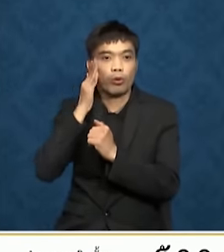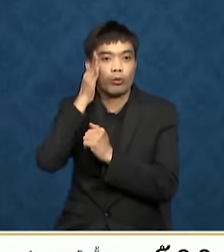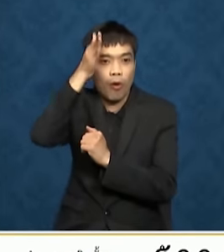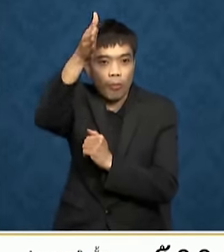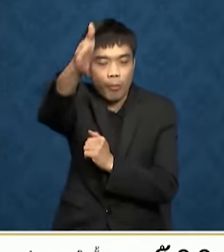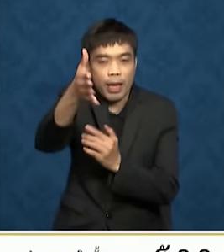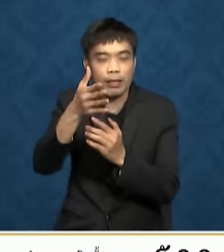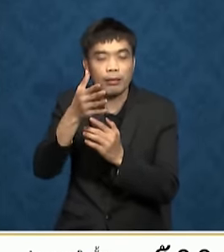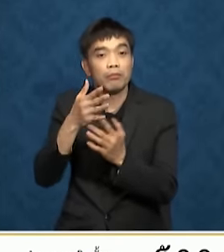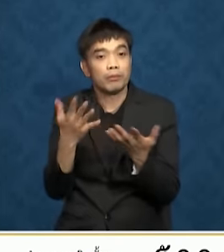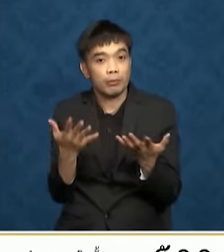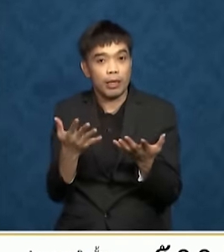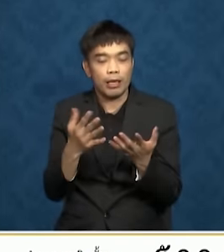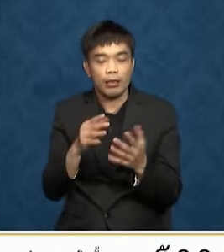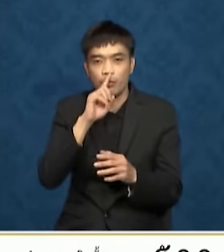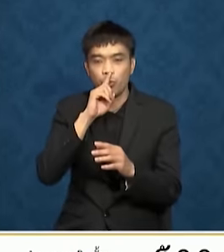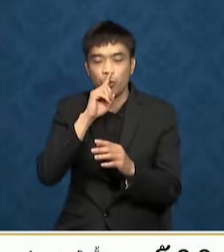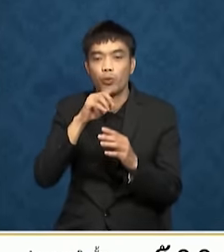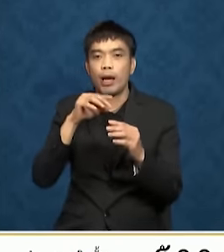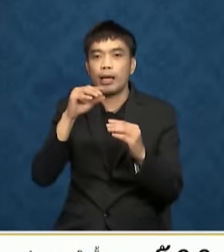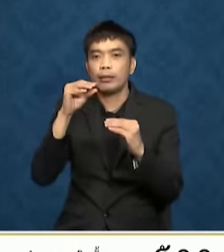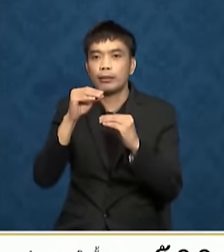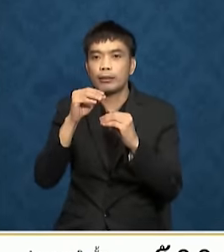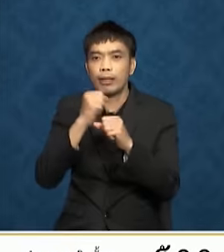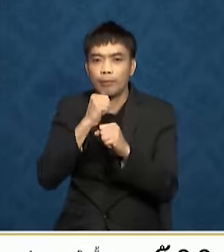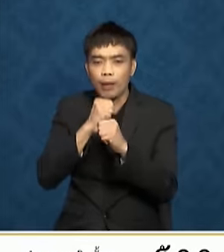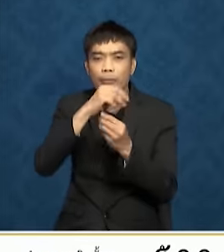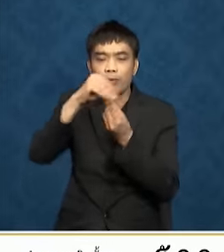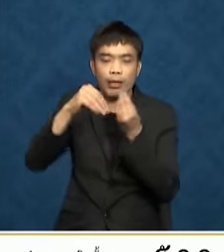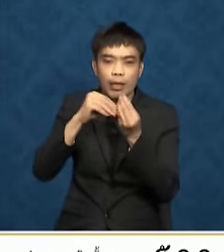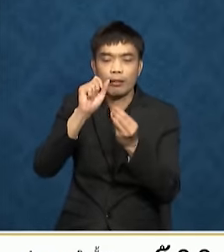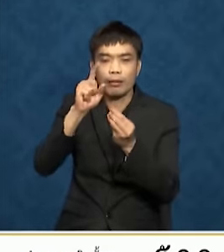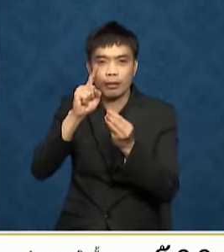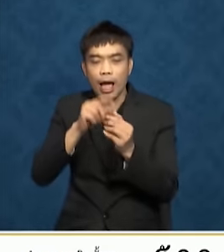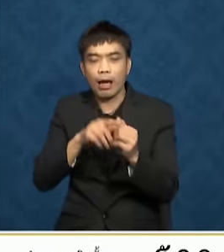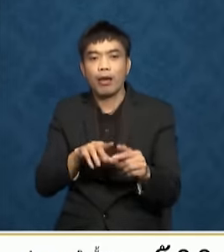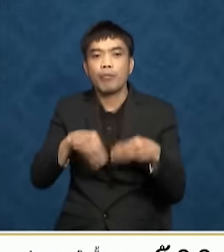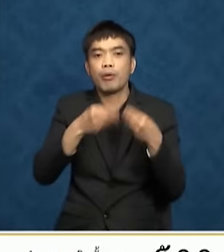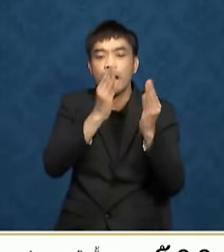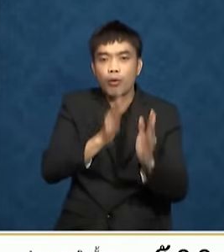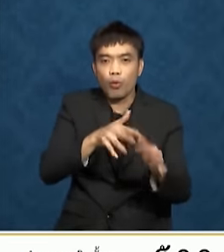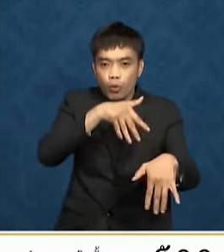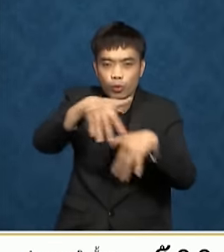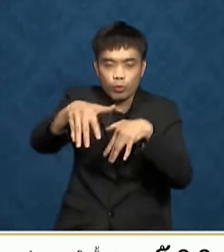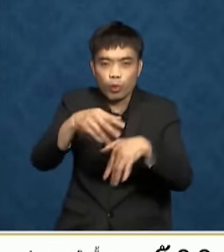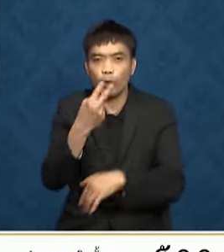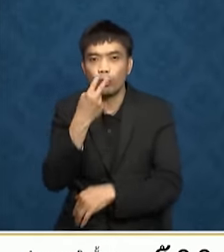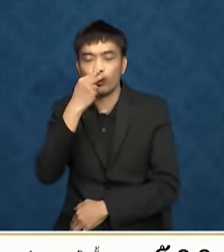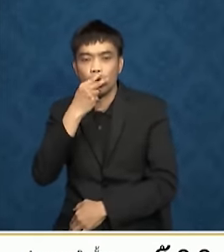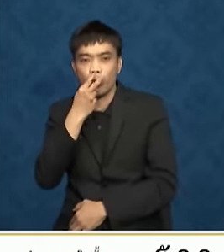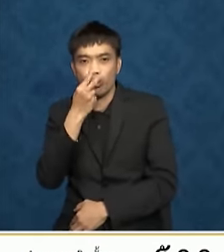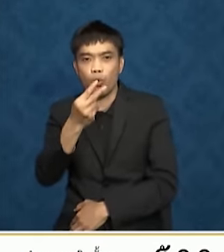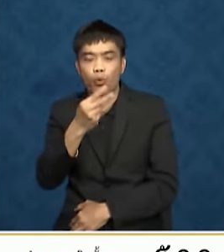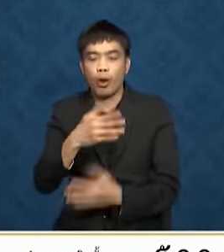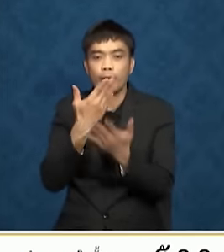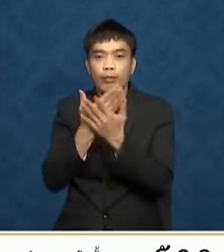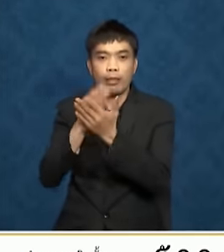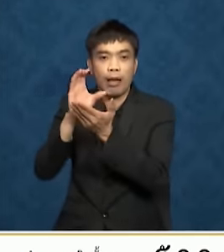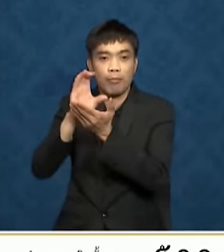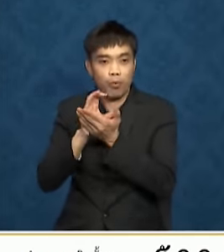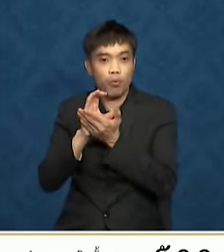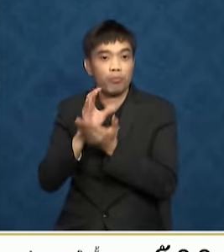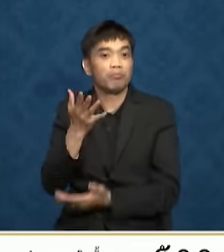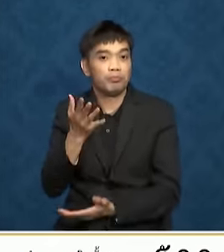กระตุ้นอกับการหาสมดุลกับประชาชนที่ถูกมองข้ามในเรื่องของงบประมาณนะ